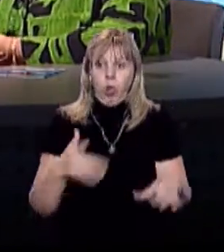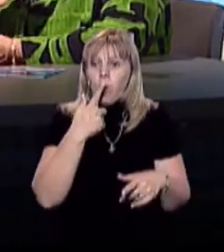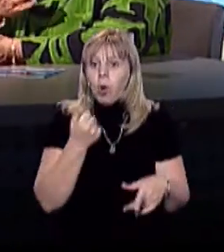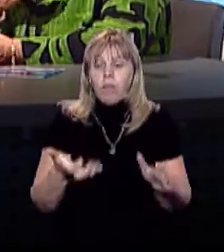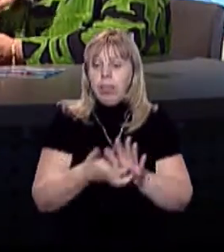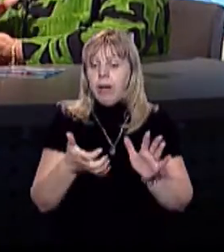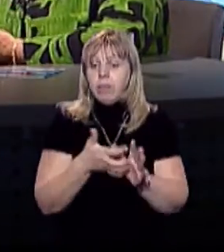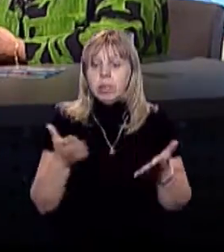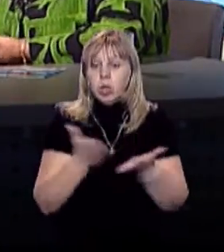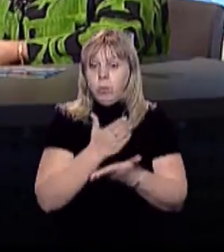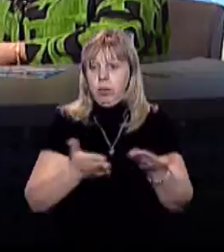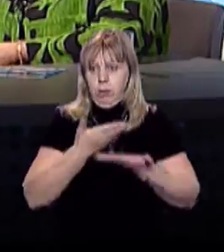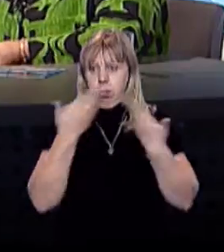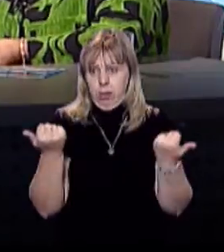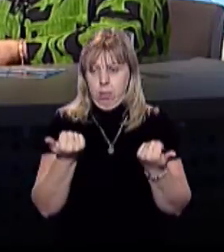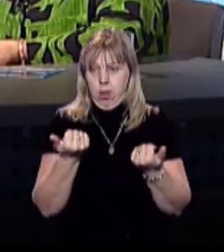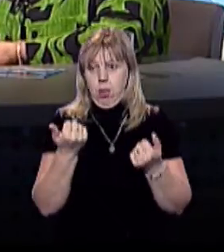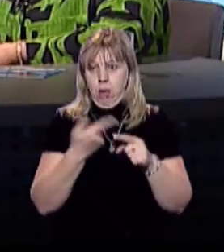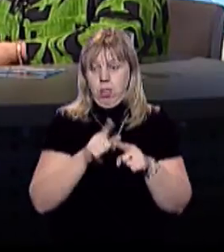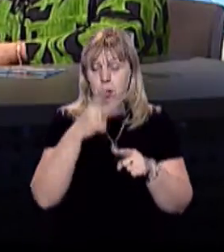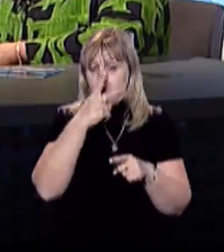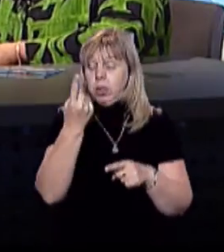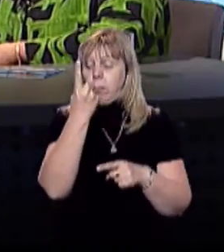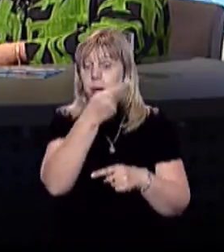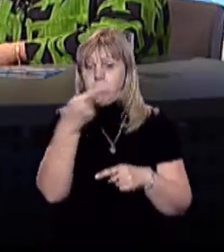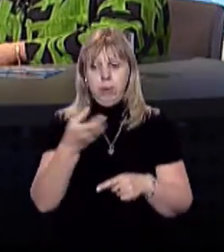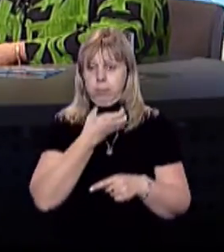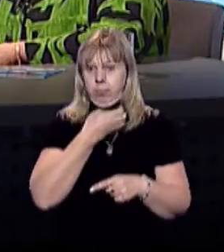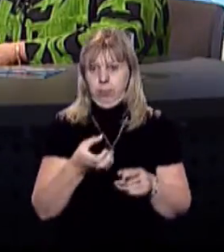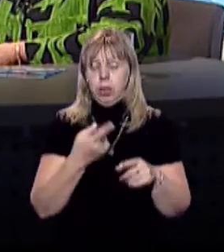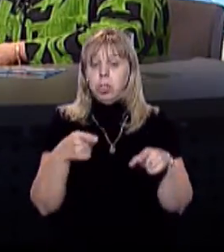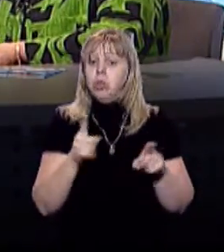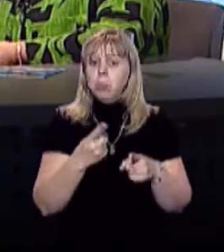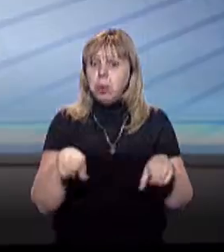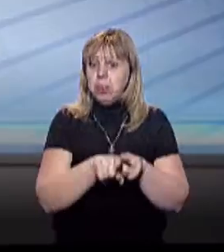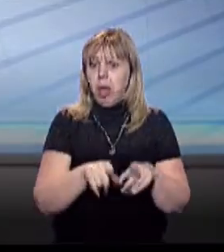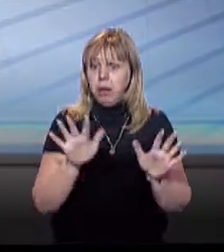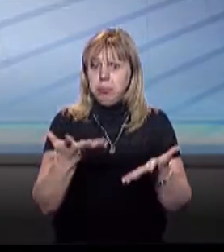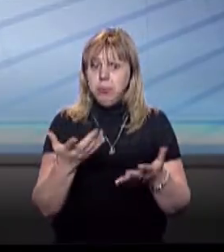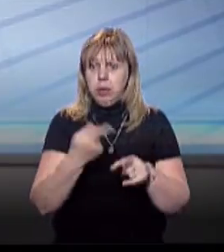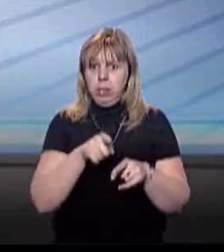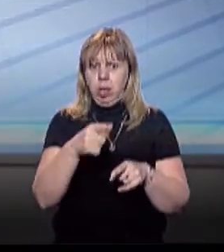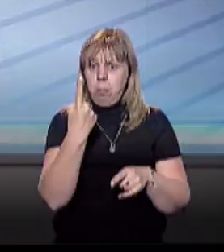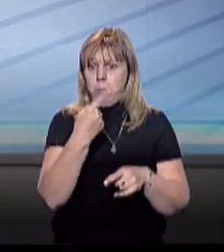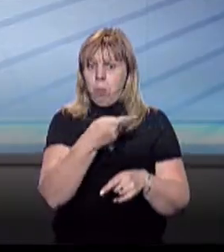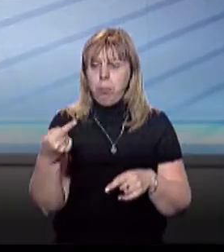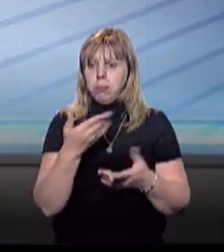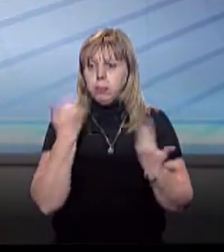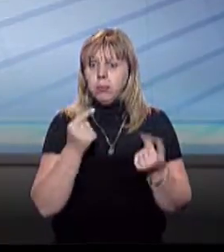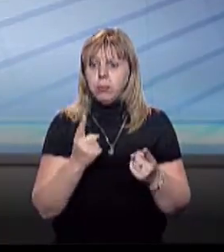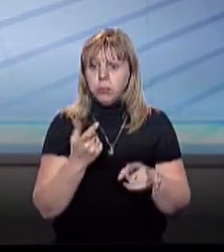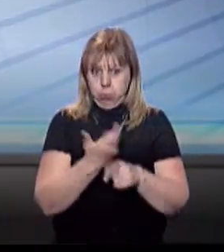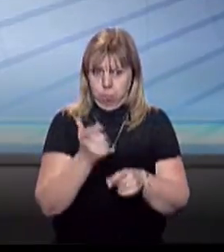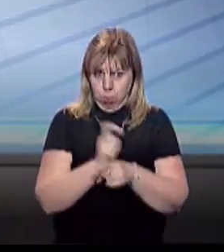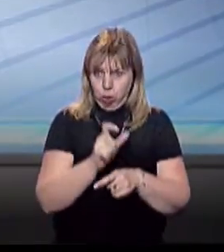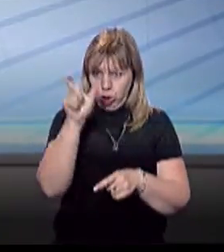ситуація із такою наразі, от ми бачили із першою групою резус-мінус. Чому така критична ситуація саме з цією групою крові? Найбільше